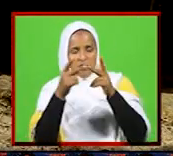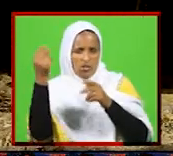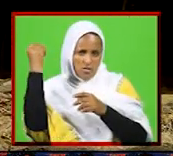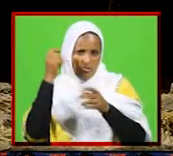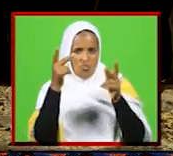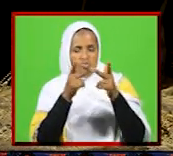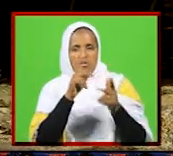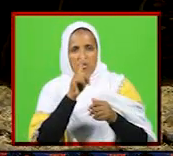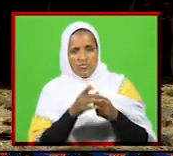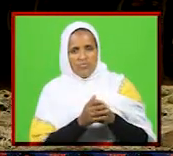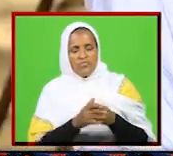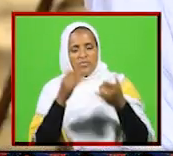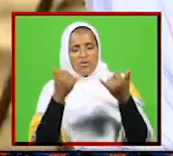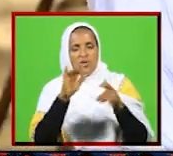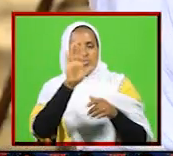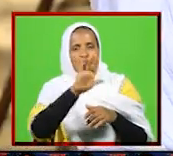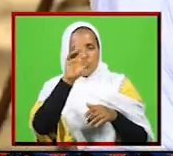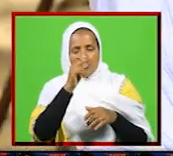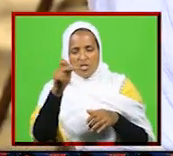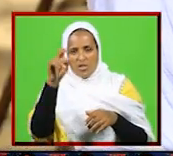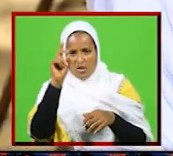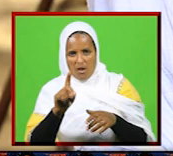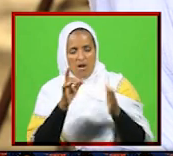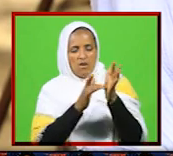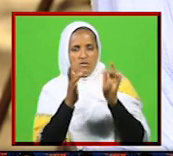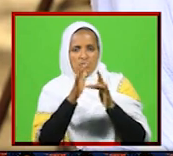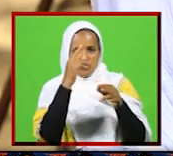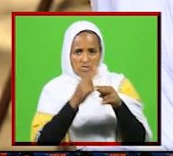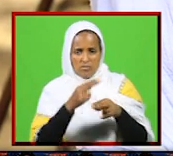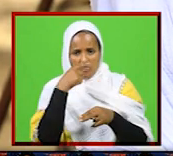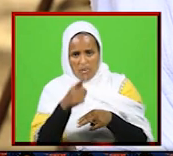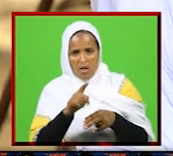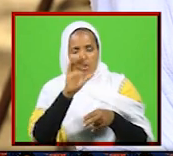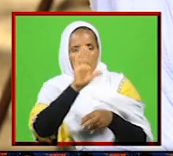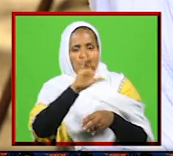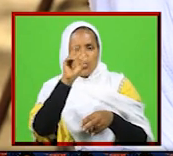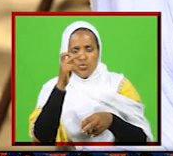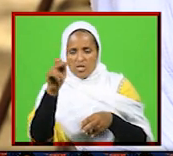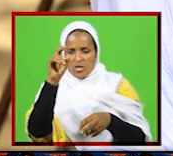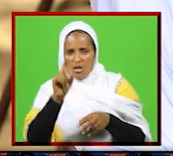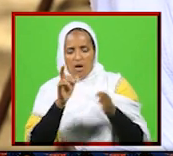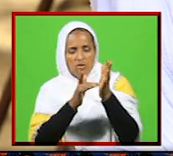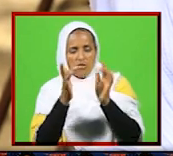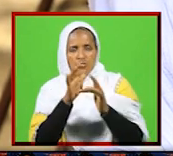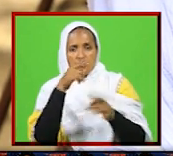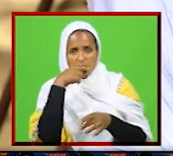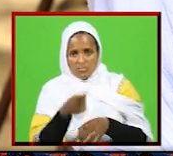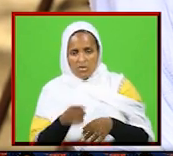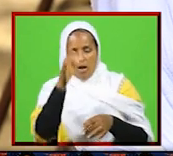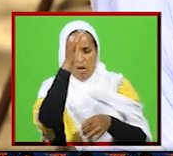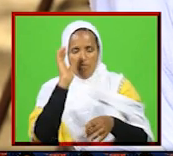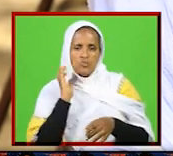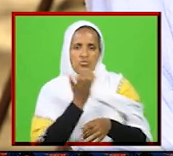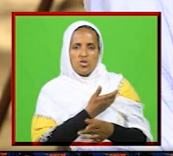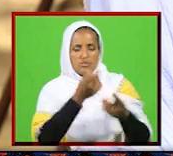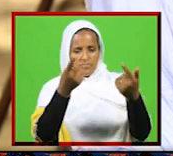እንግዲህ ቦታ ታላቅ ቦታ ጥንታዊ ቦታ ነው። ያው ጉዲያ ኢየሱስ ነው የሚባለው። ጉዲያ